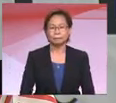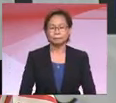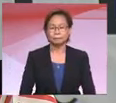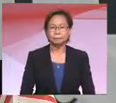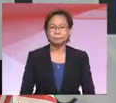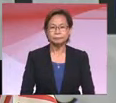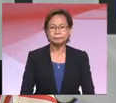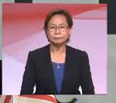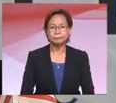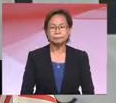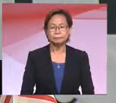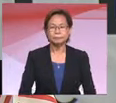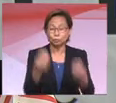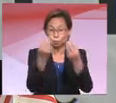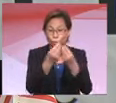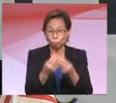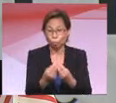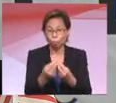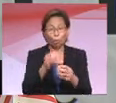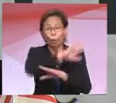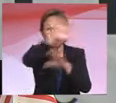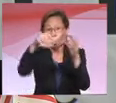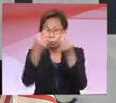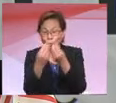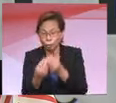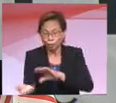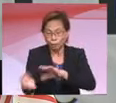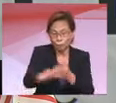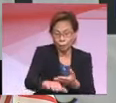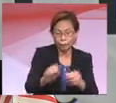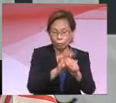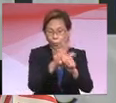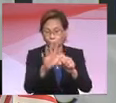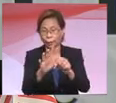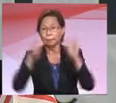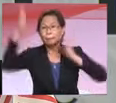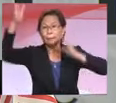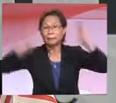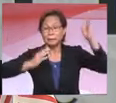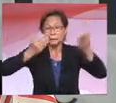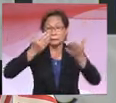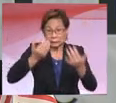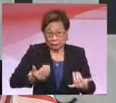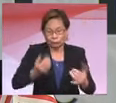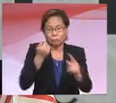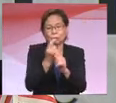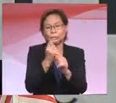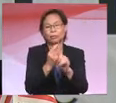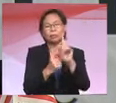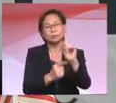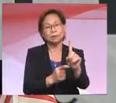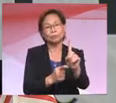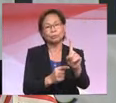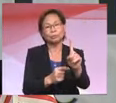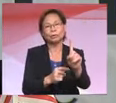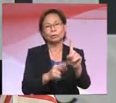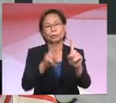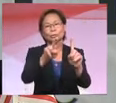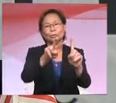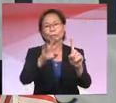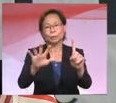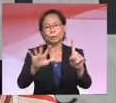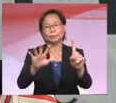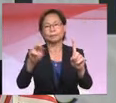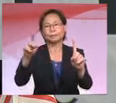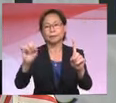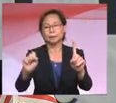ini. Justru jumlah kes kumulatif kes kematian COVID-19 di Malaysia adalah kekal sebanyak